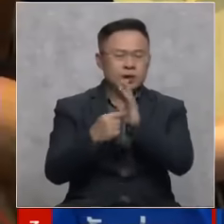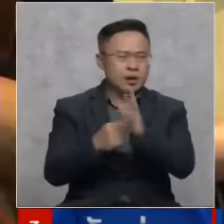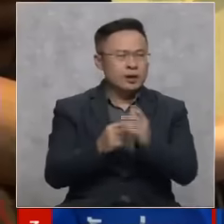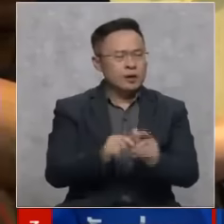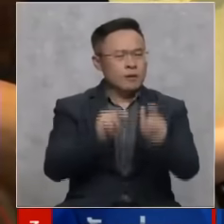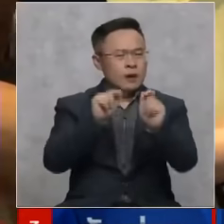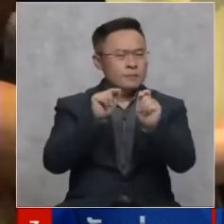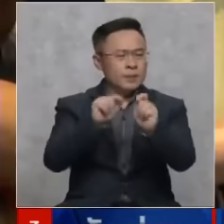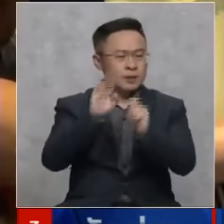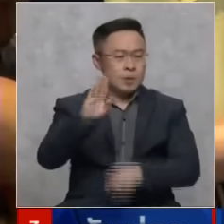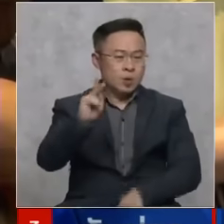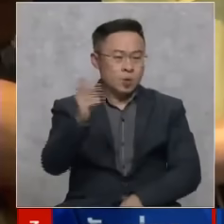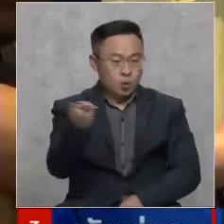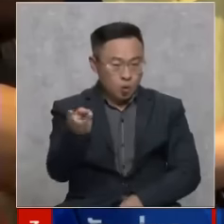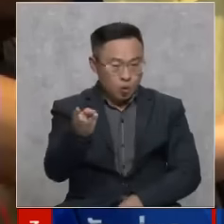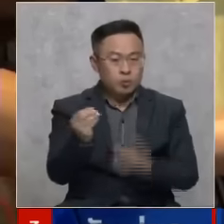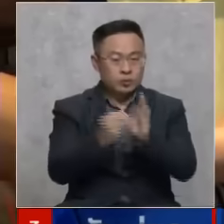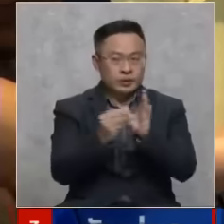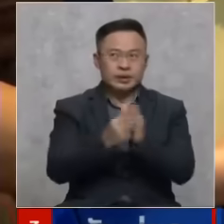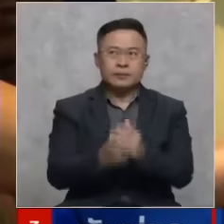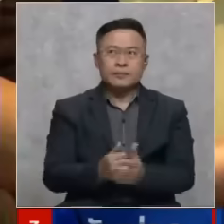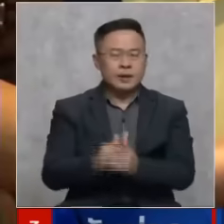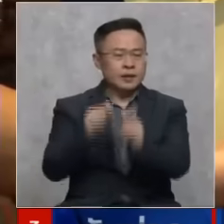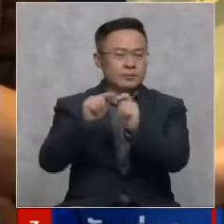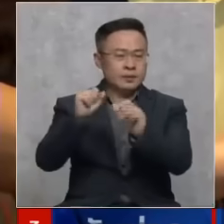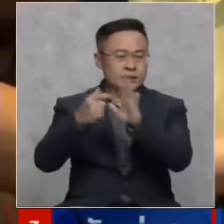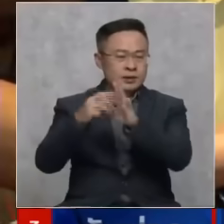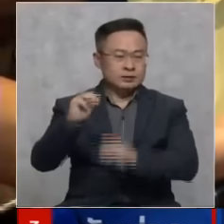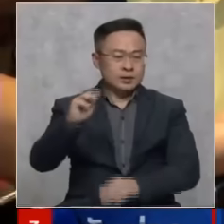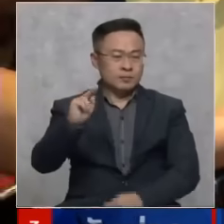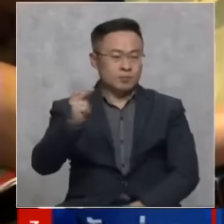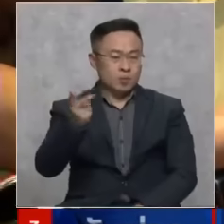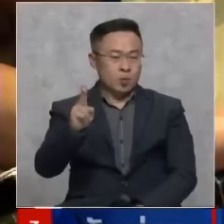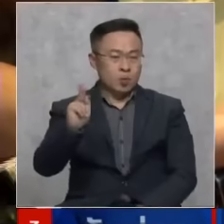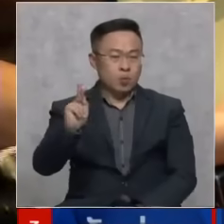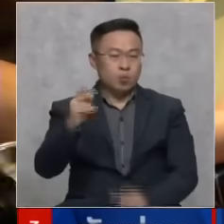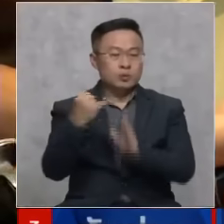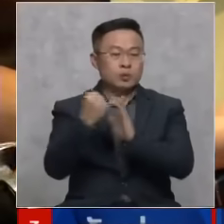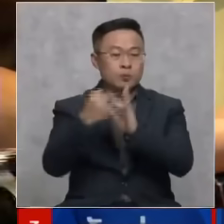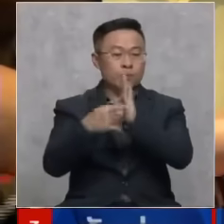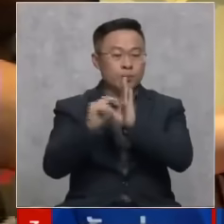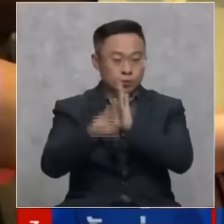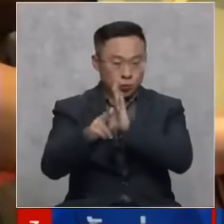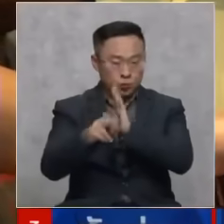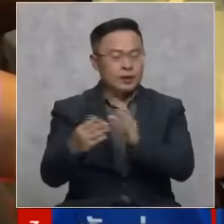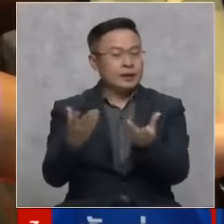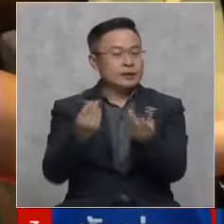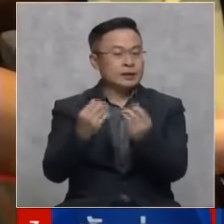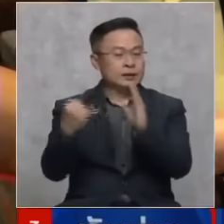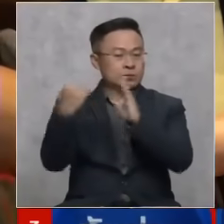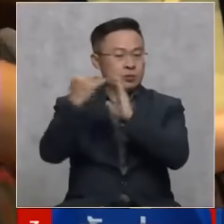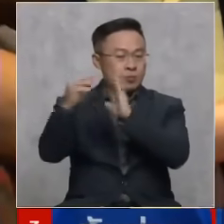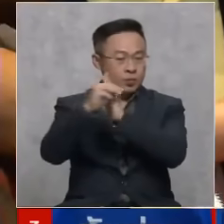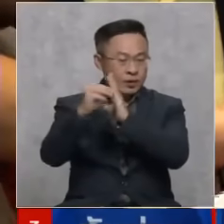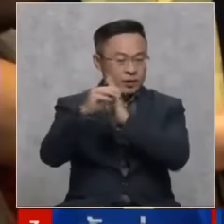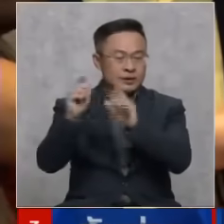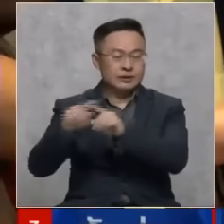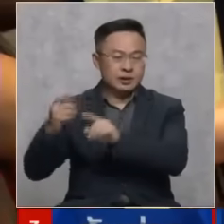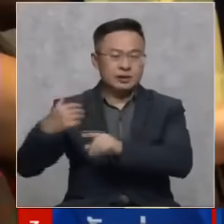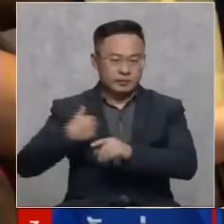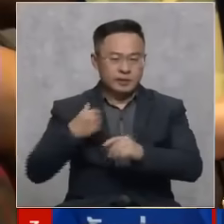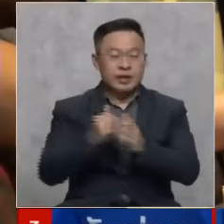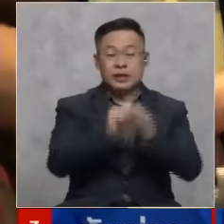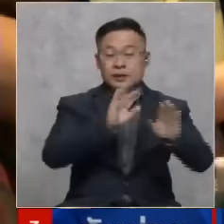กปทุมธานียังมีที่ดินอำเภอเมืองจังหวัดมุกดาหารด้วยนะคะแล้วพอไปเปรียบเทียบกับตอนยื่นบัญชีทรัพย์สินพ้นจากตำแหน่งส.